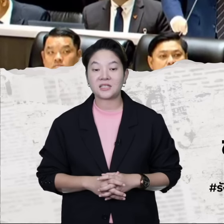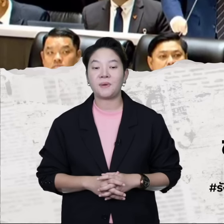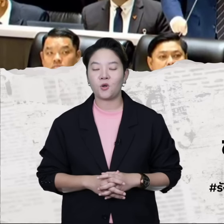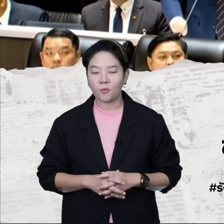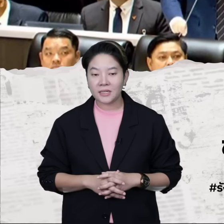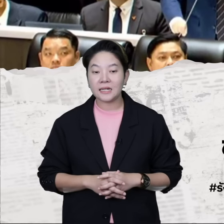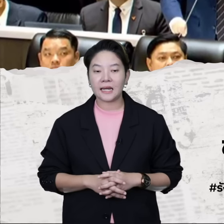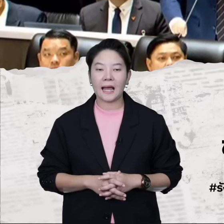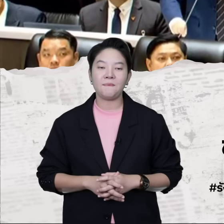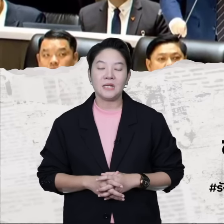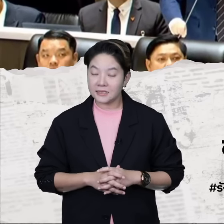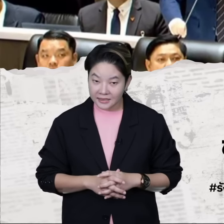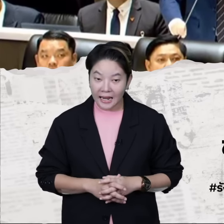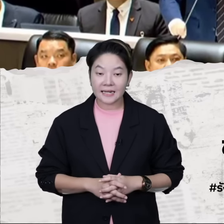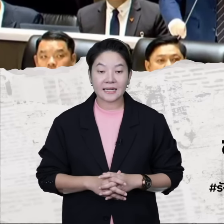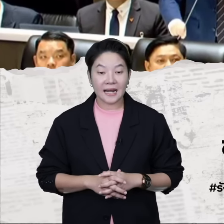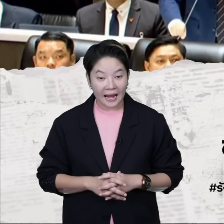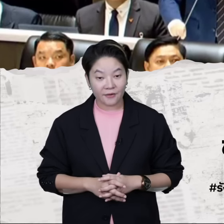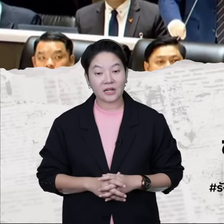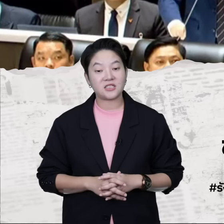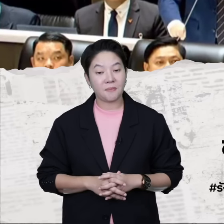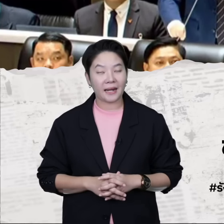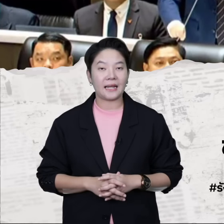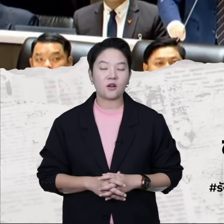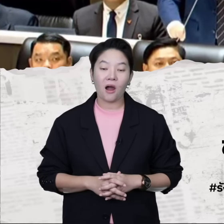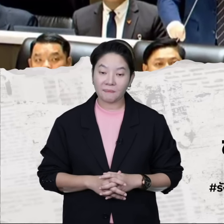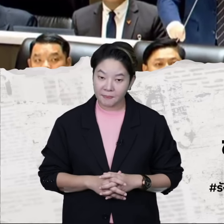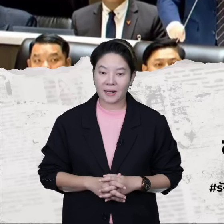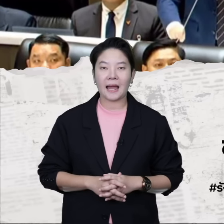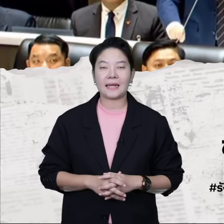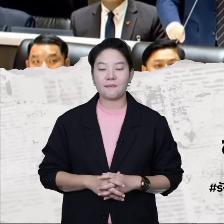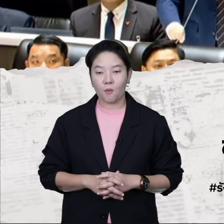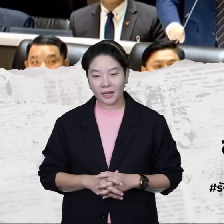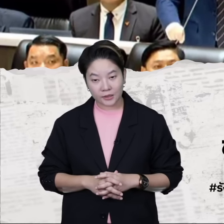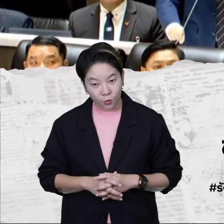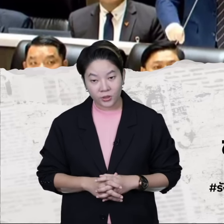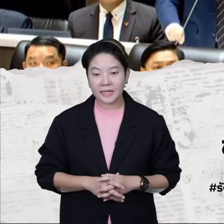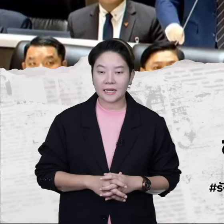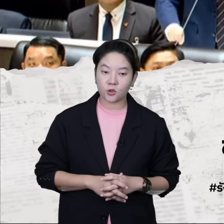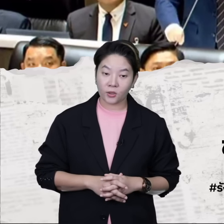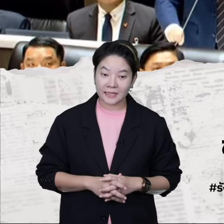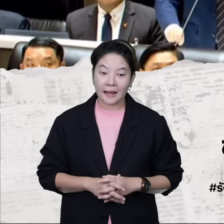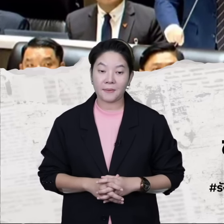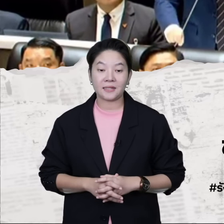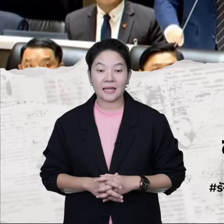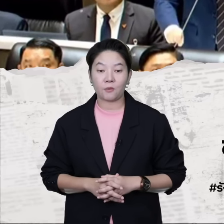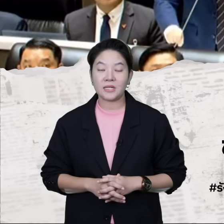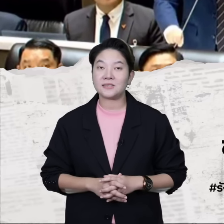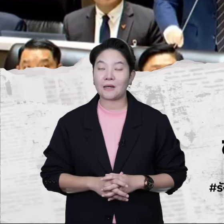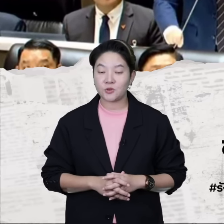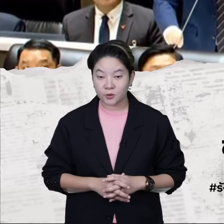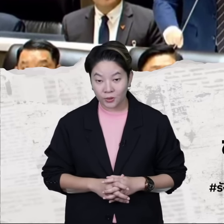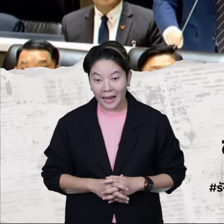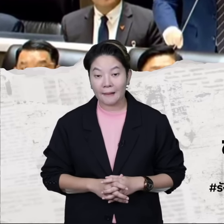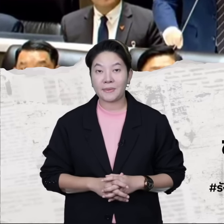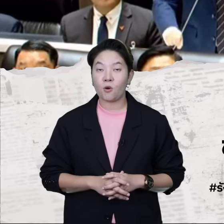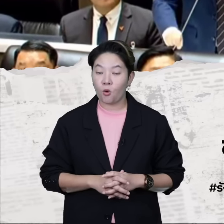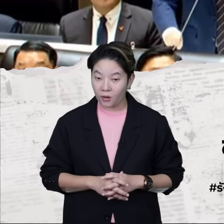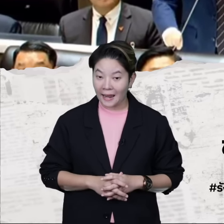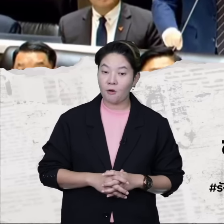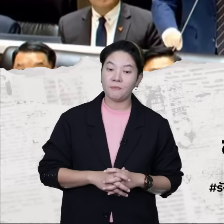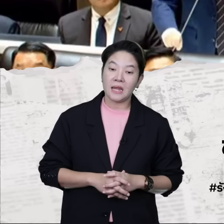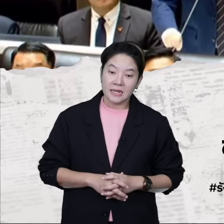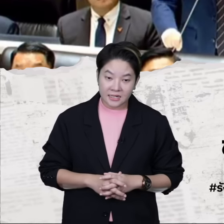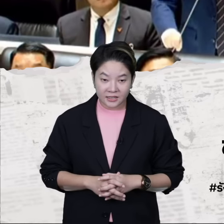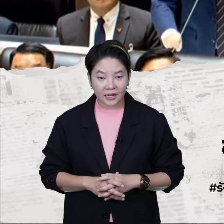คุณรังสิมันโรมนิดหนึ่งนะคะซึ่งด้านนายรังสิมันนะก็อภิปรายค่ะบอกว่ากระทู้นี้เนี่ยตนตั้งไปตั้งแต่วันที่31ตุลาปี